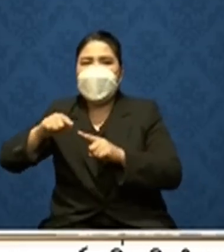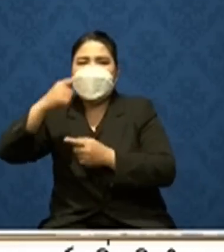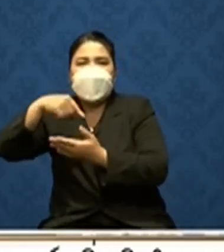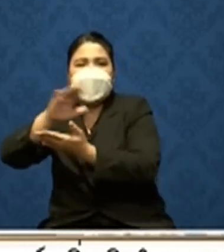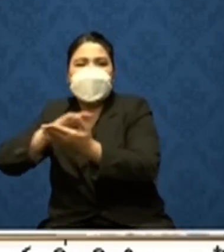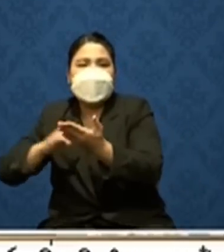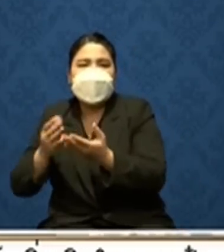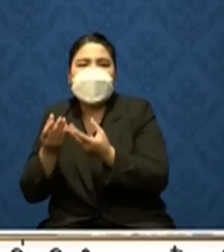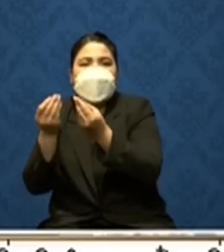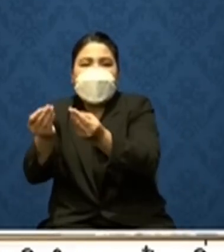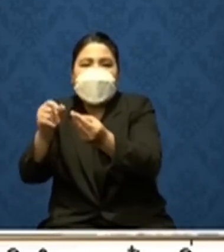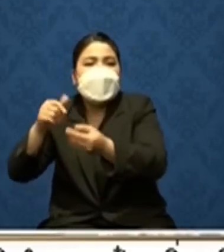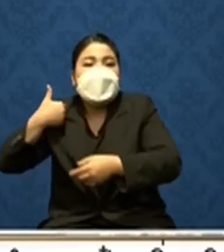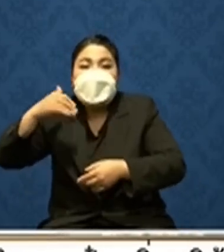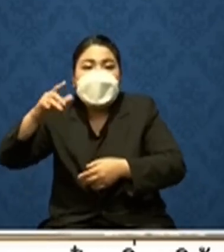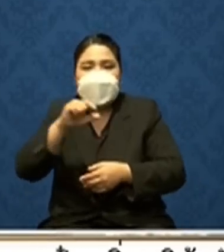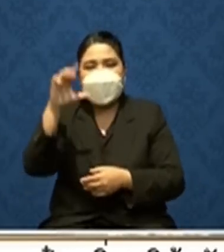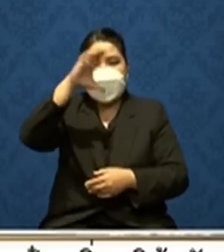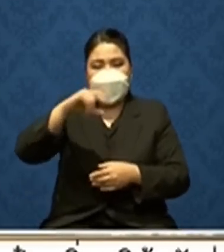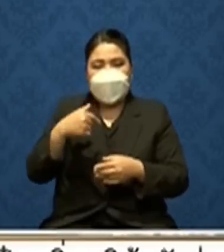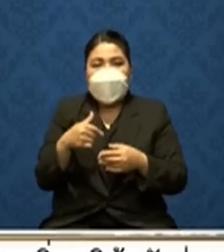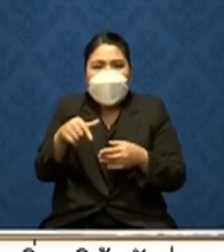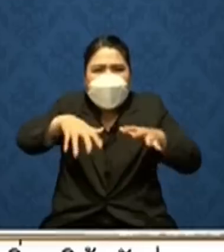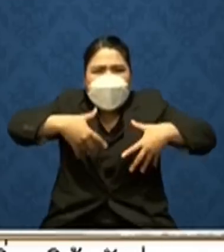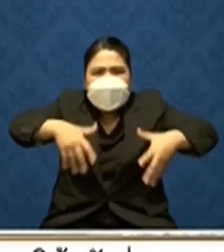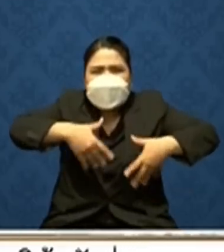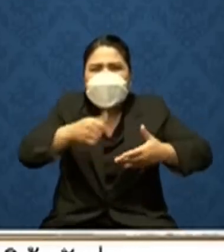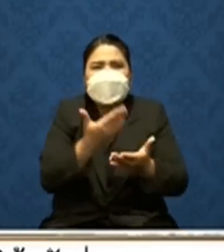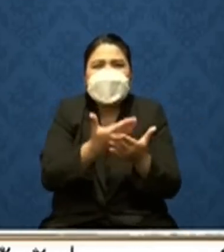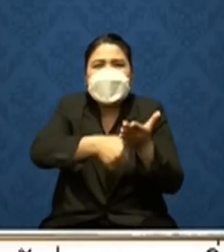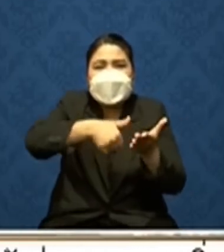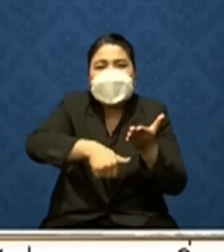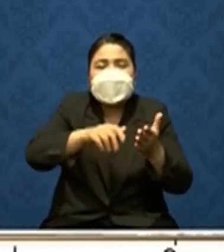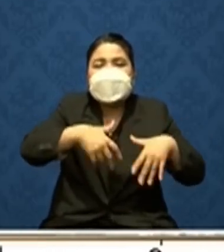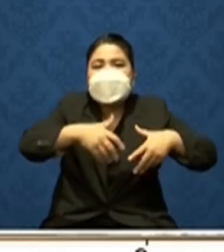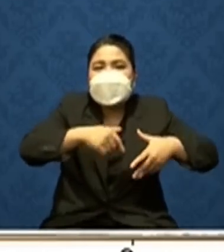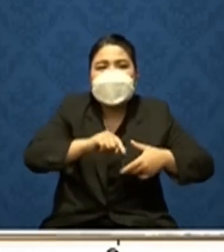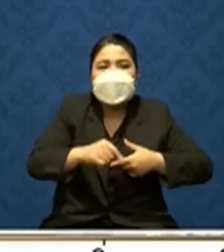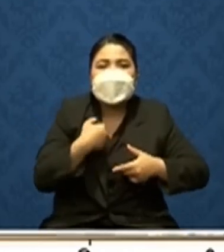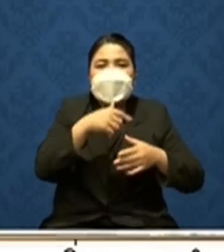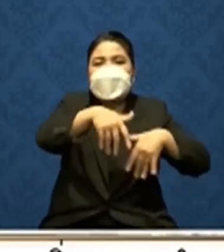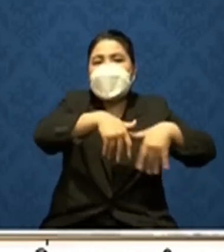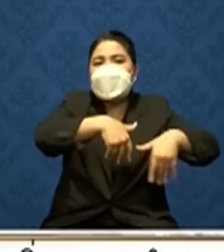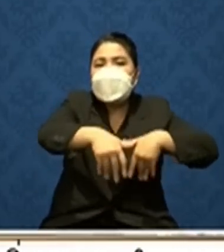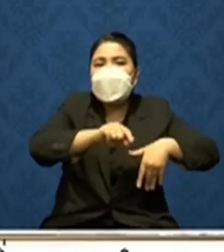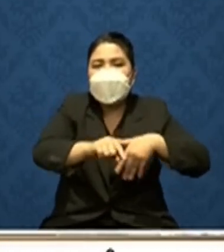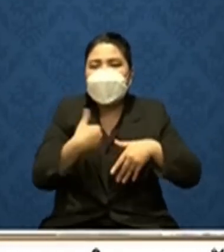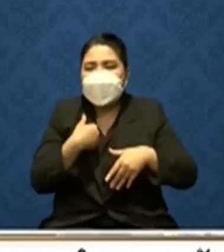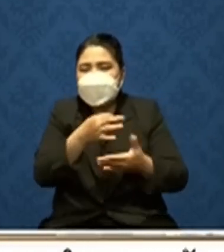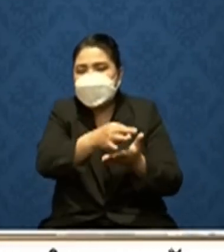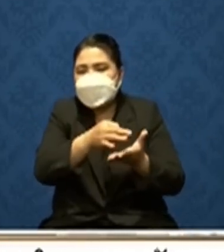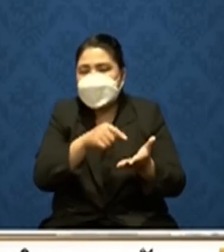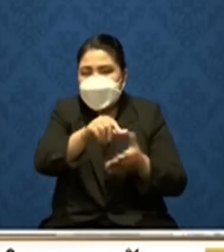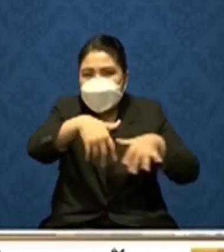ค่ำตีที่หาเงินจากภาษีอากรจากที่รถชนเจ๋งที่สุดเพื่อไปใช้ในการเลือกตั้งไปกว้านซื้อสส